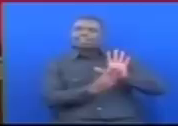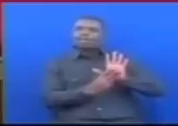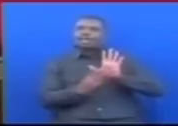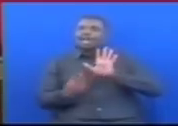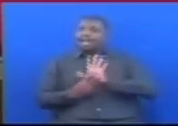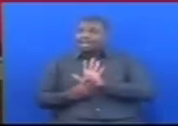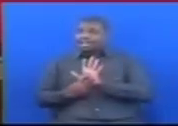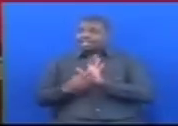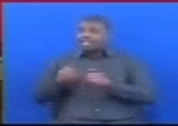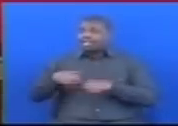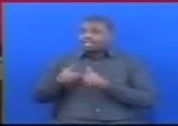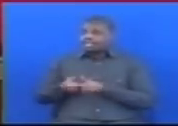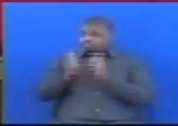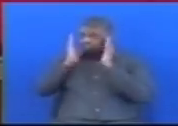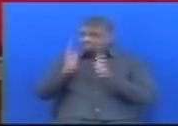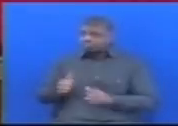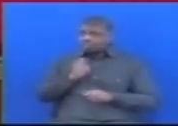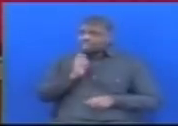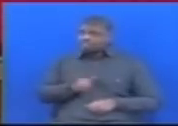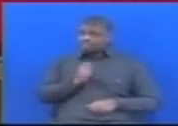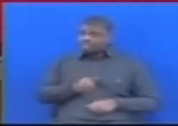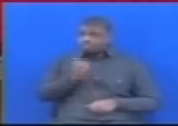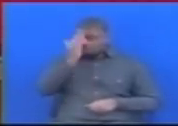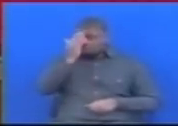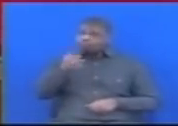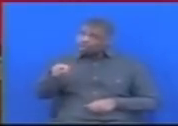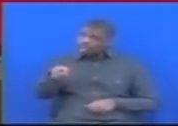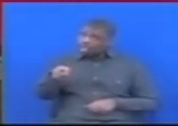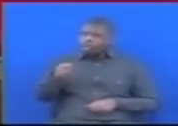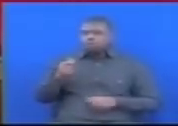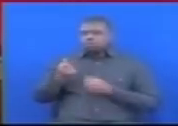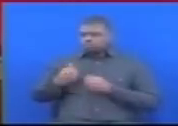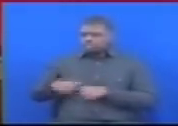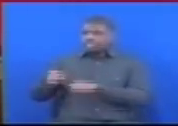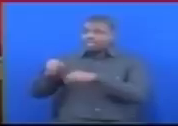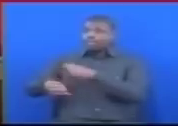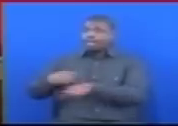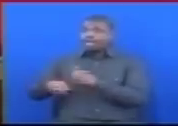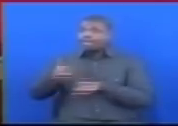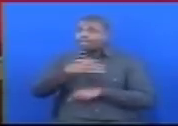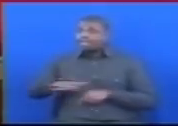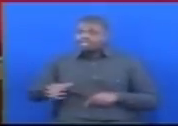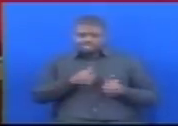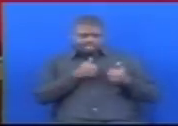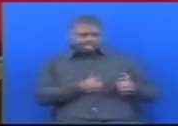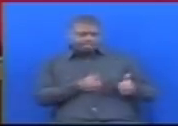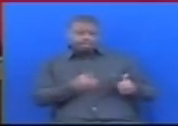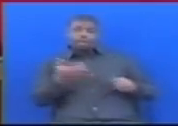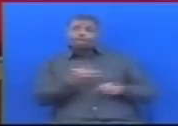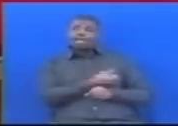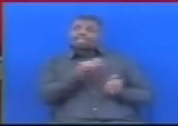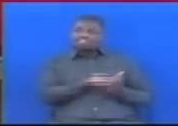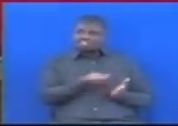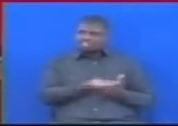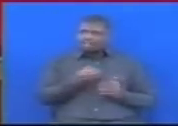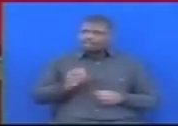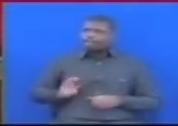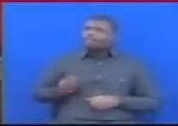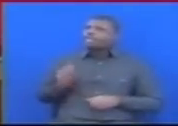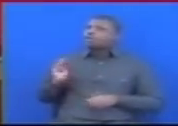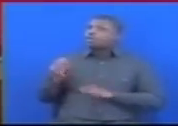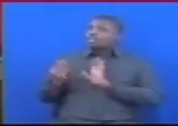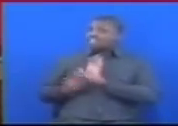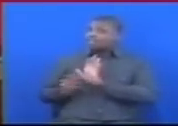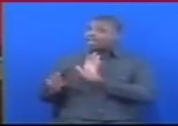lakini Mheshimiwa Spika, kama unavyotambua, utekelezaji wa miradi ya maji inategemeana na fedha. Tumepata fedha hizo zaidi ya bilioni 88 katika